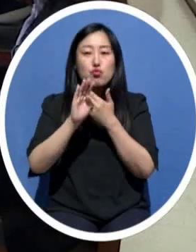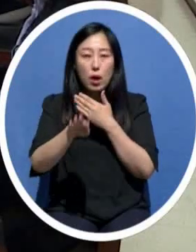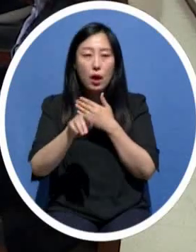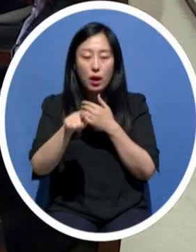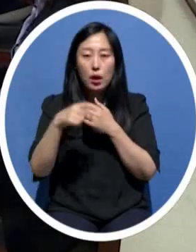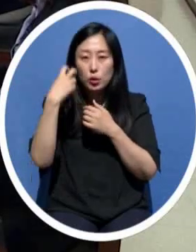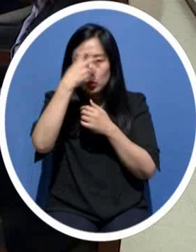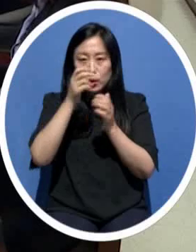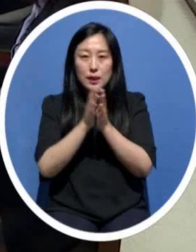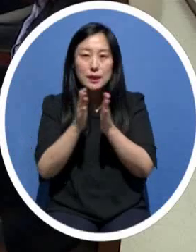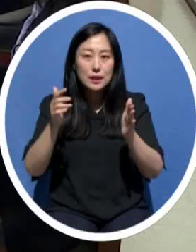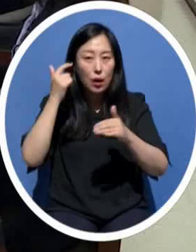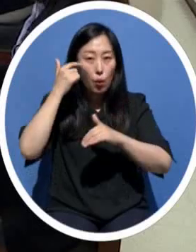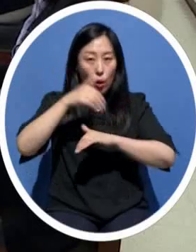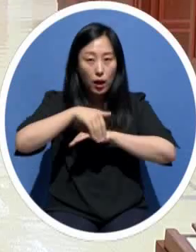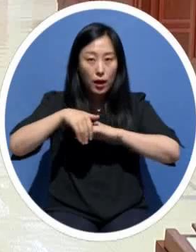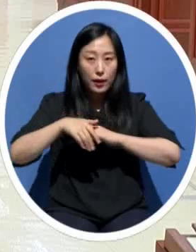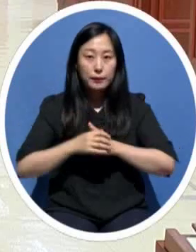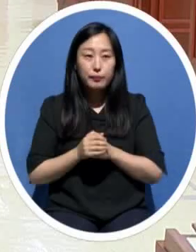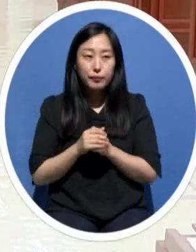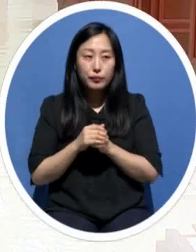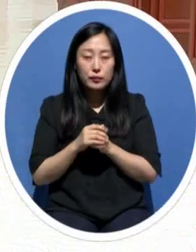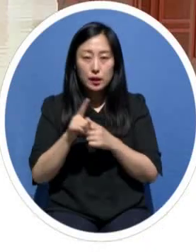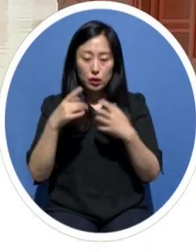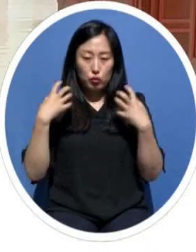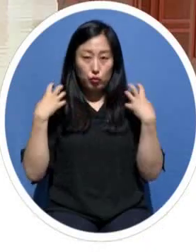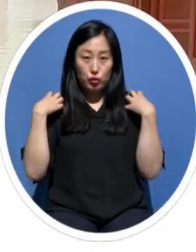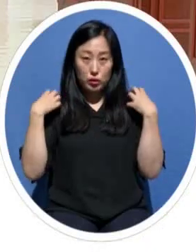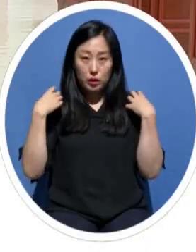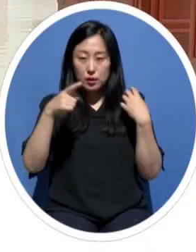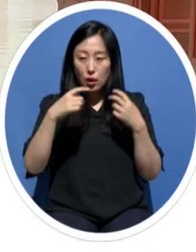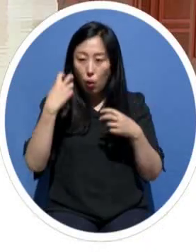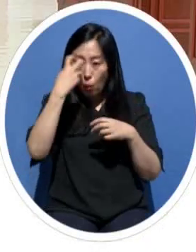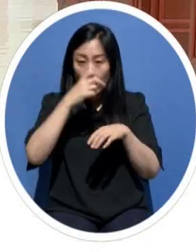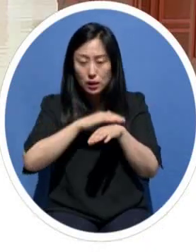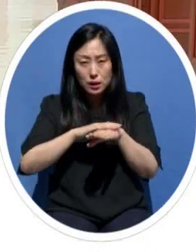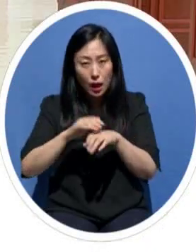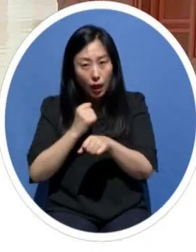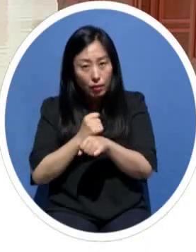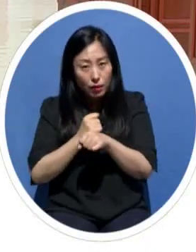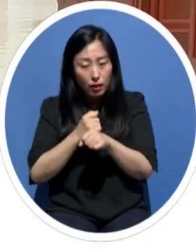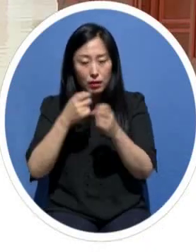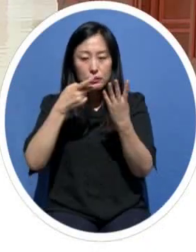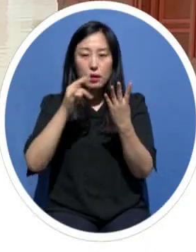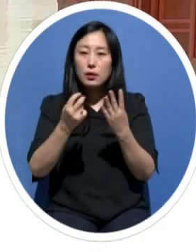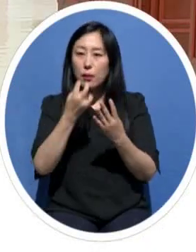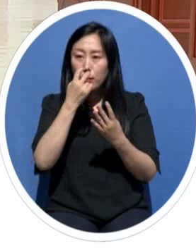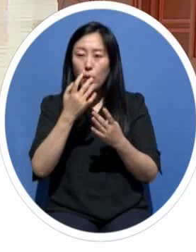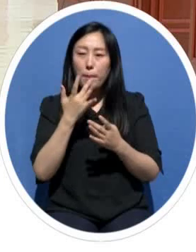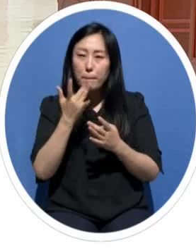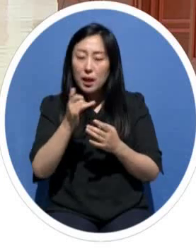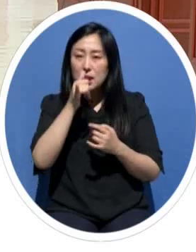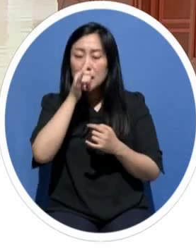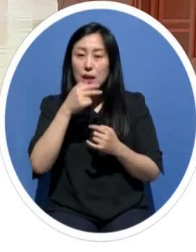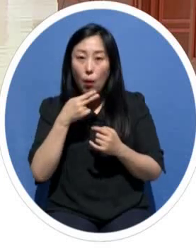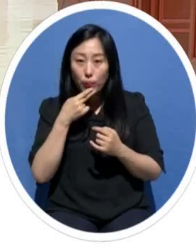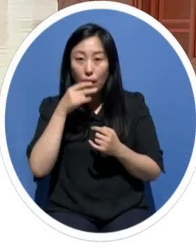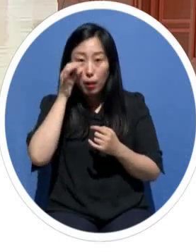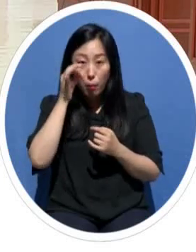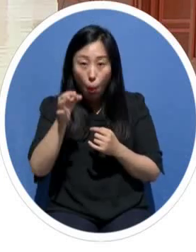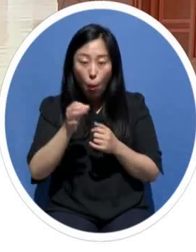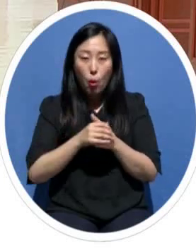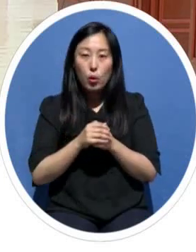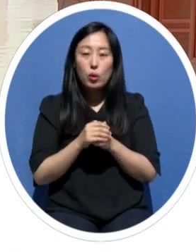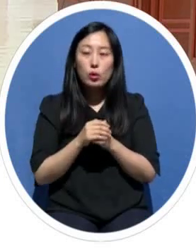조사에 착수할 방침입니다. 집행부가 관리 감독을 제대로 했는지, 뭐 4대 보험료 이런 거 정산해야 되는